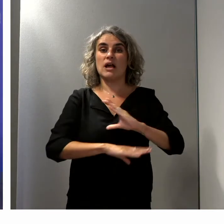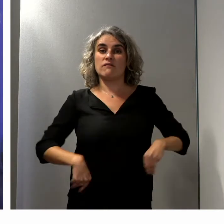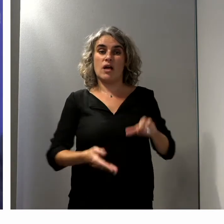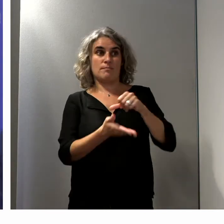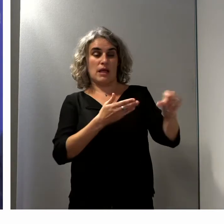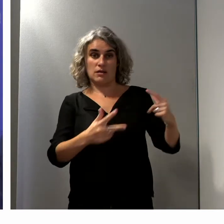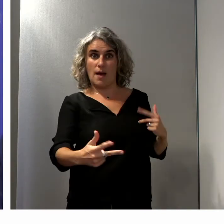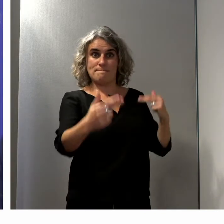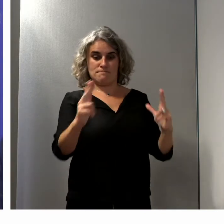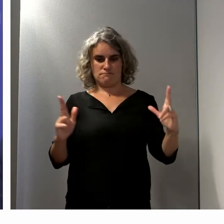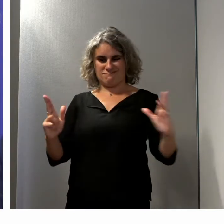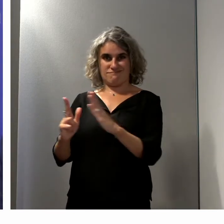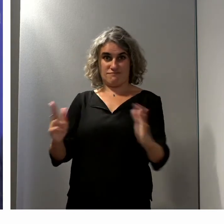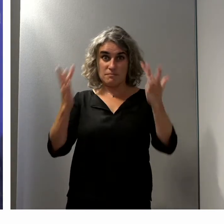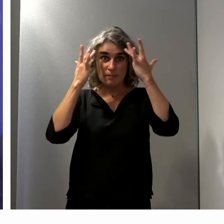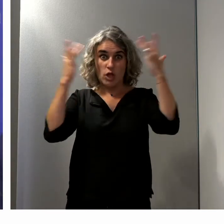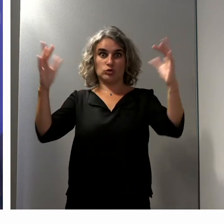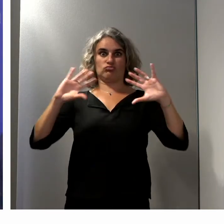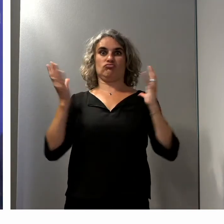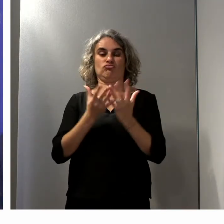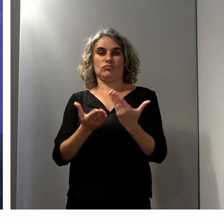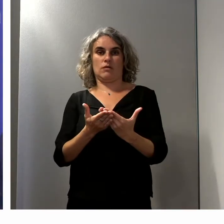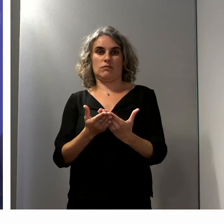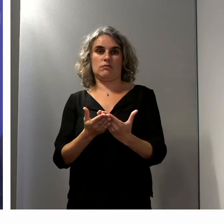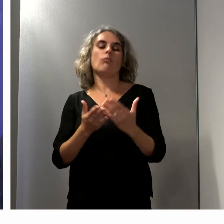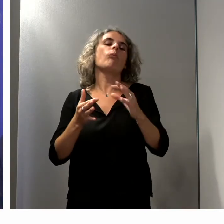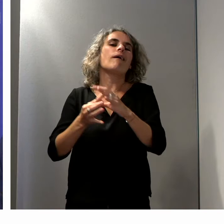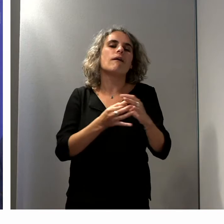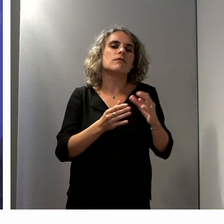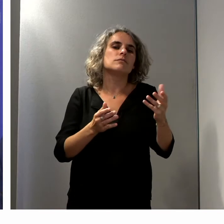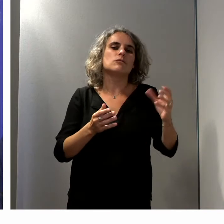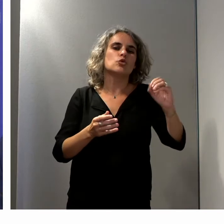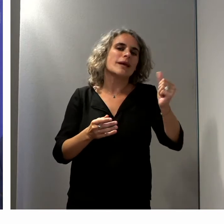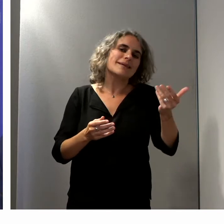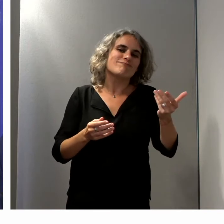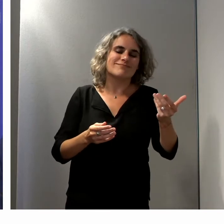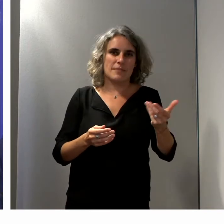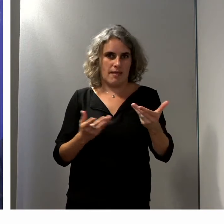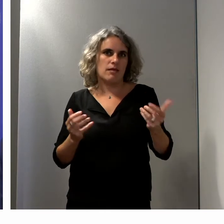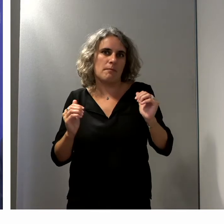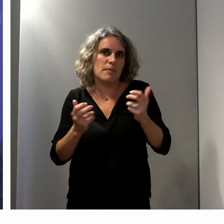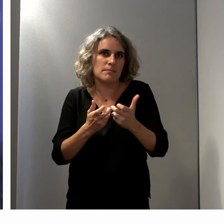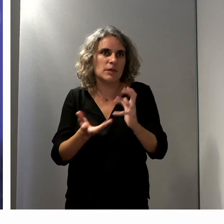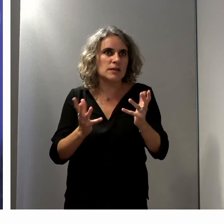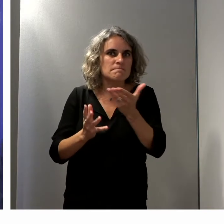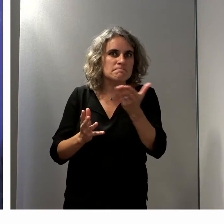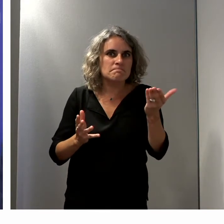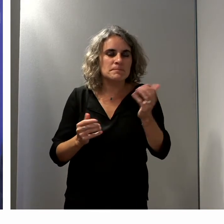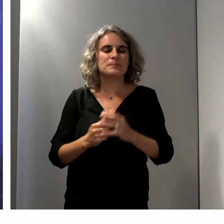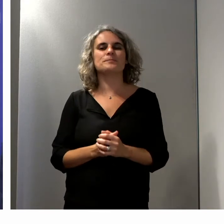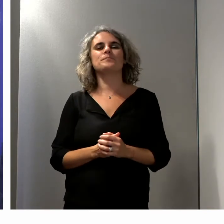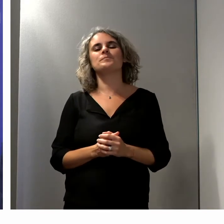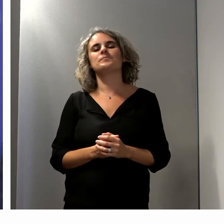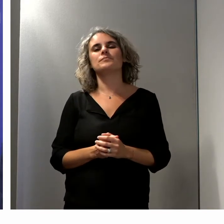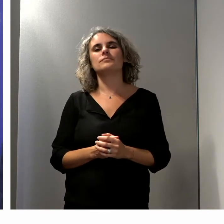pour l'associer à quelque chose de moins numérique. Voilà. Mais d'ailleurs, j'avais... Bon, vas-y, mais Non, continue.